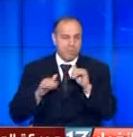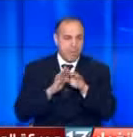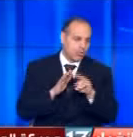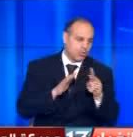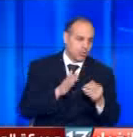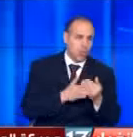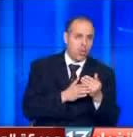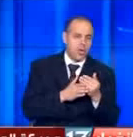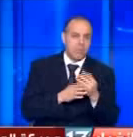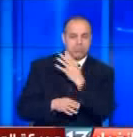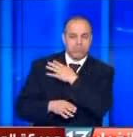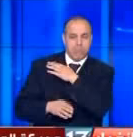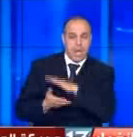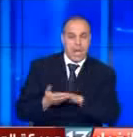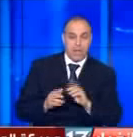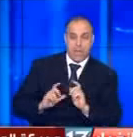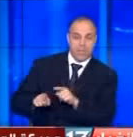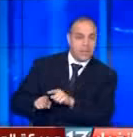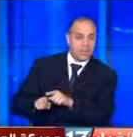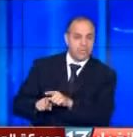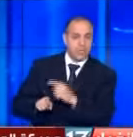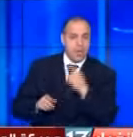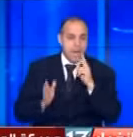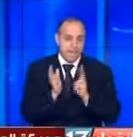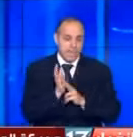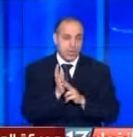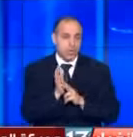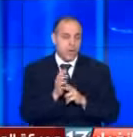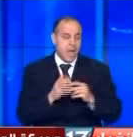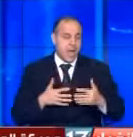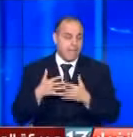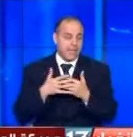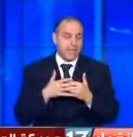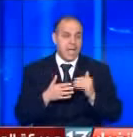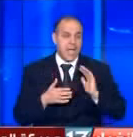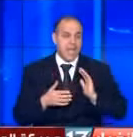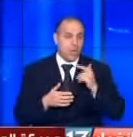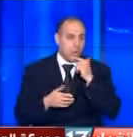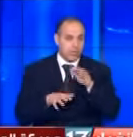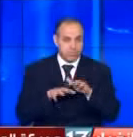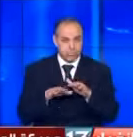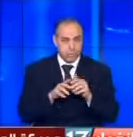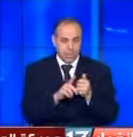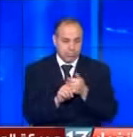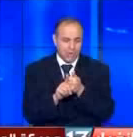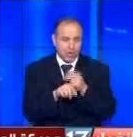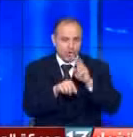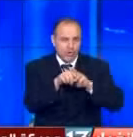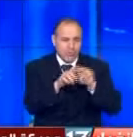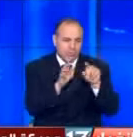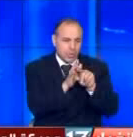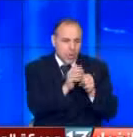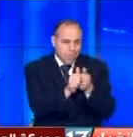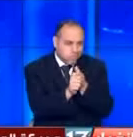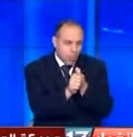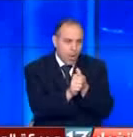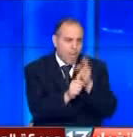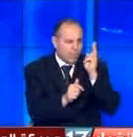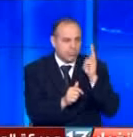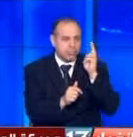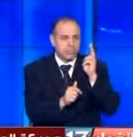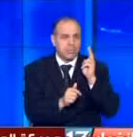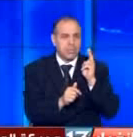تخوضها القوات العراقية في مدينة الموصل، استعادت القوات السيطرة على سجن بادوش الواقع شمال غرب المدينة الذي شهد عددا